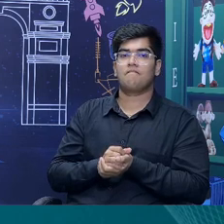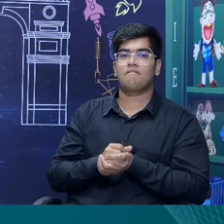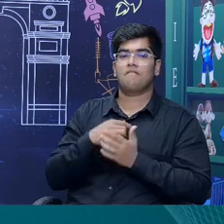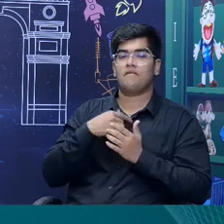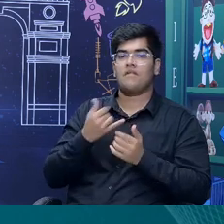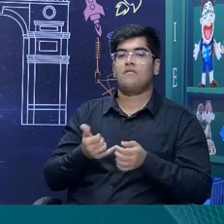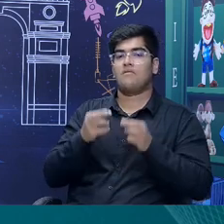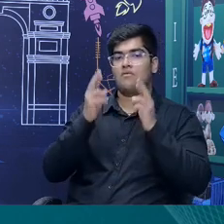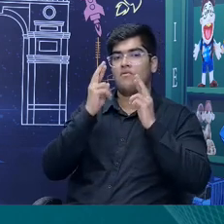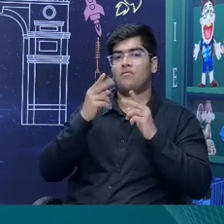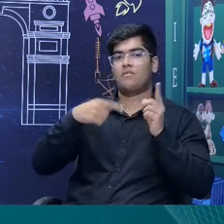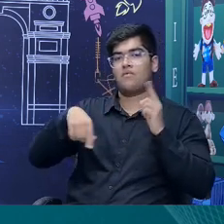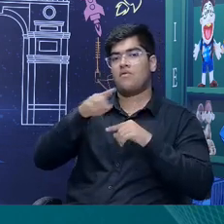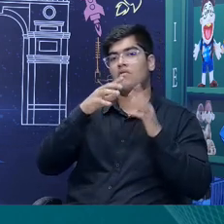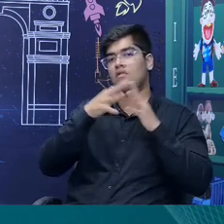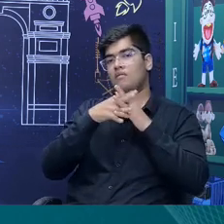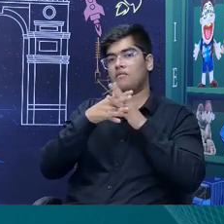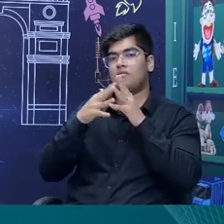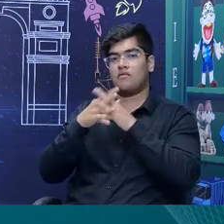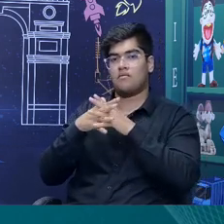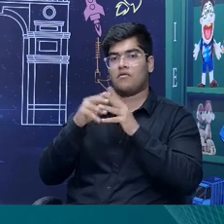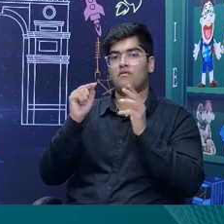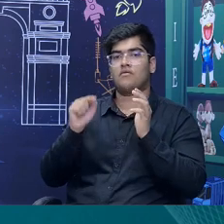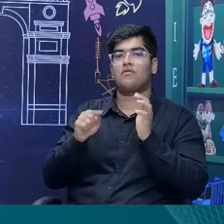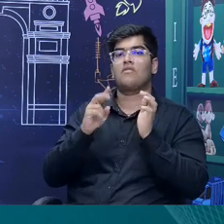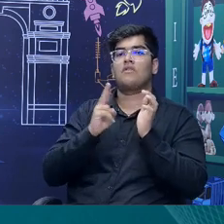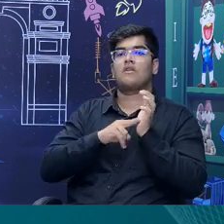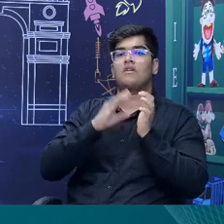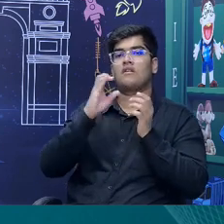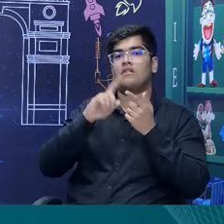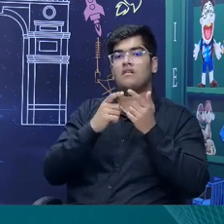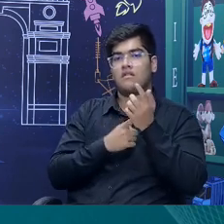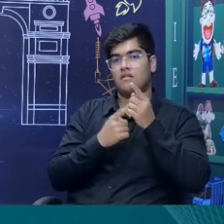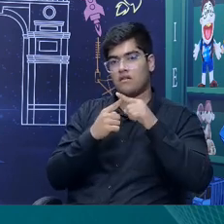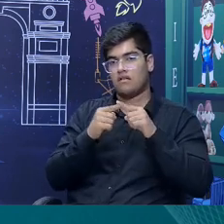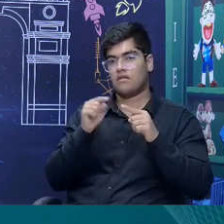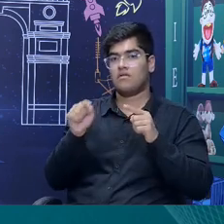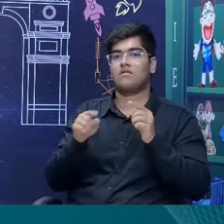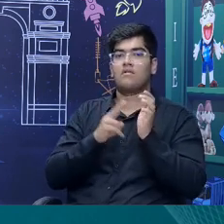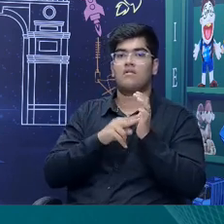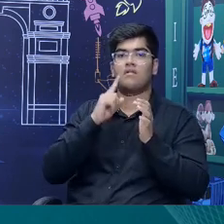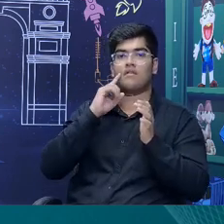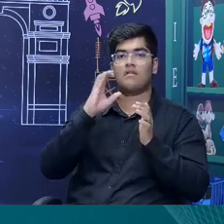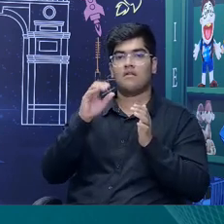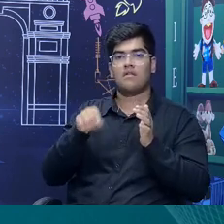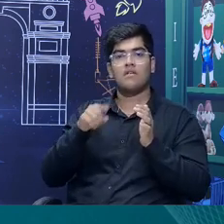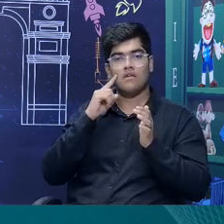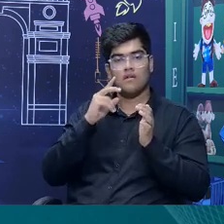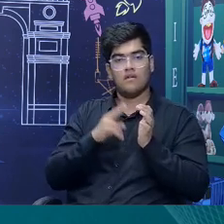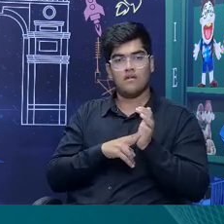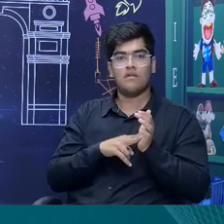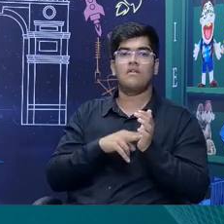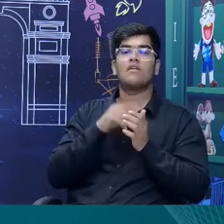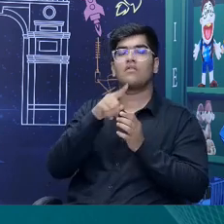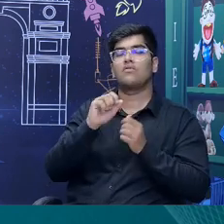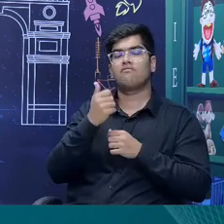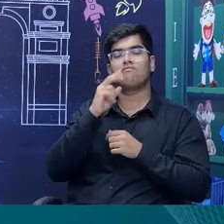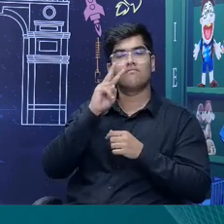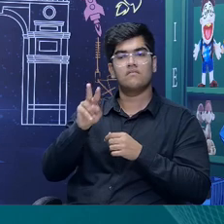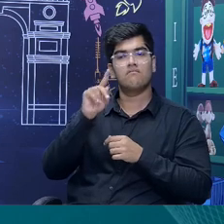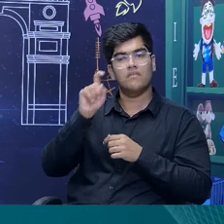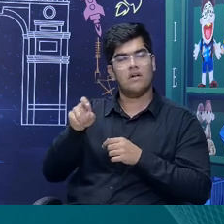निवेदन करेंगे की आप हमारी वेबसाइट पर जरूर विजिट करें हमारी वेबसाइट है ncrt.nic.in ताकि आपको सभी